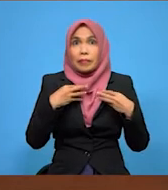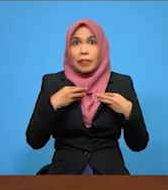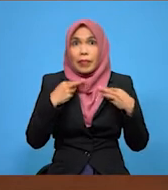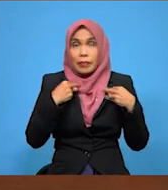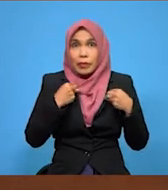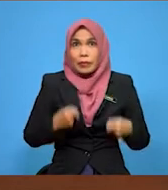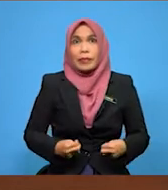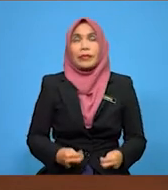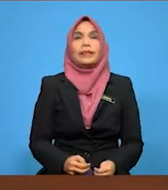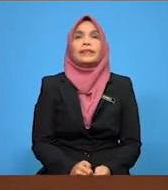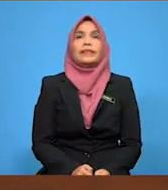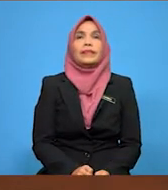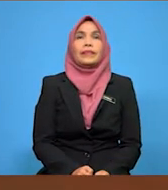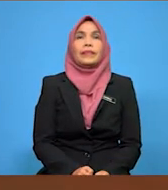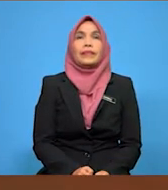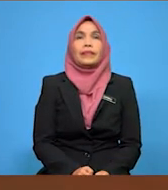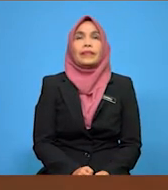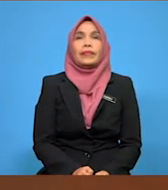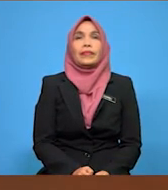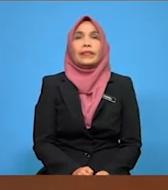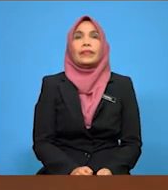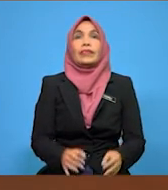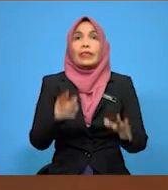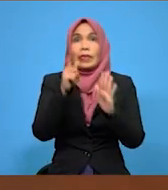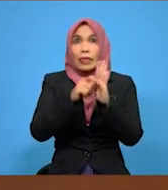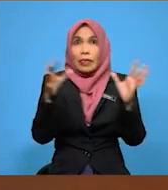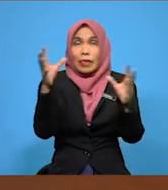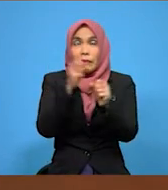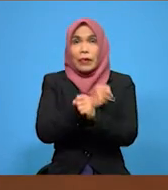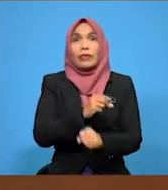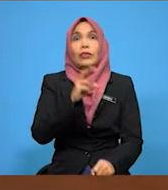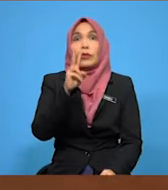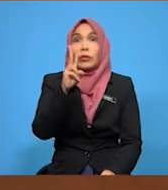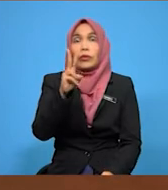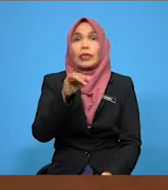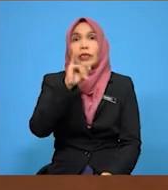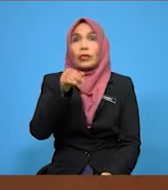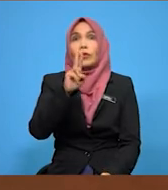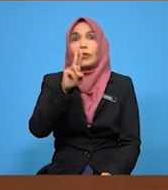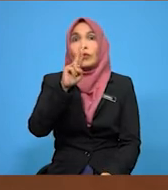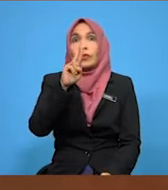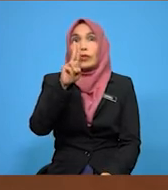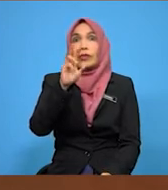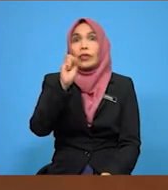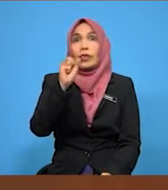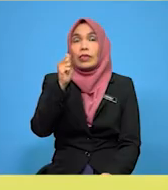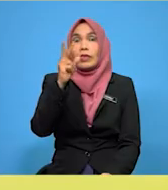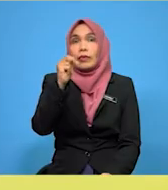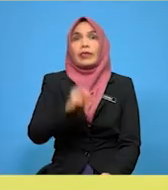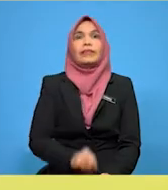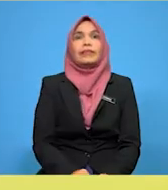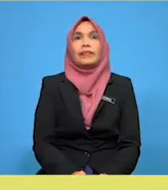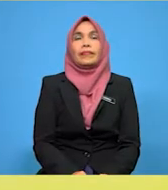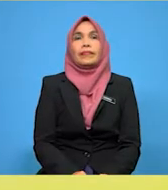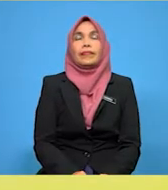jantan dan gamet betina. Terdapat dua jurusan ayam yang terlibat dalam pengeluaran telur,